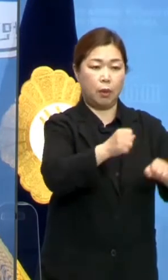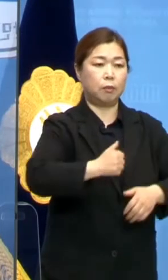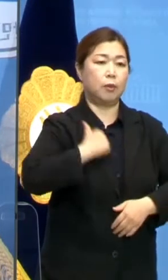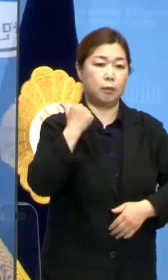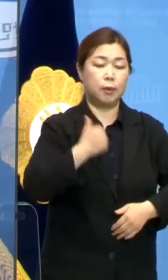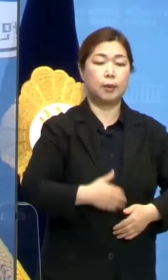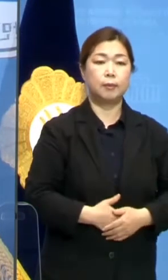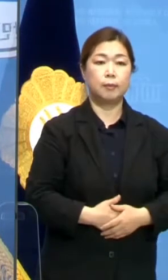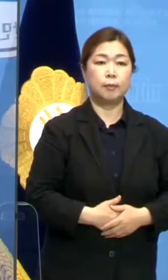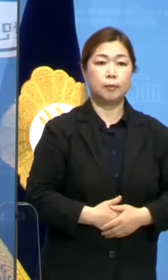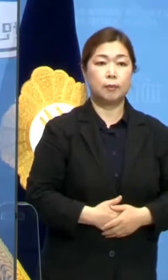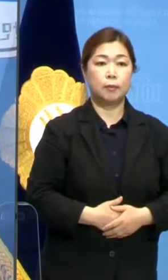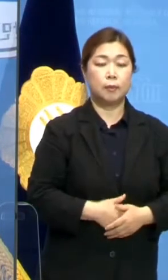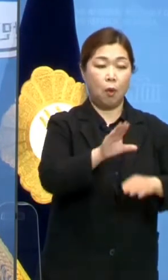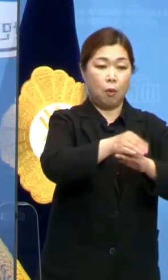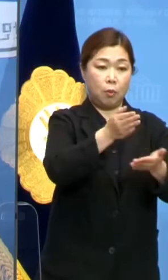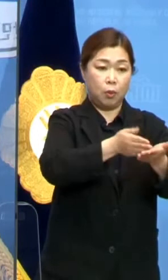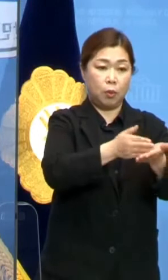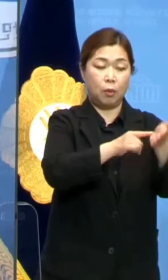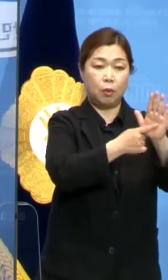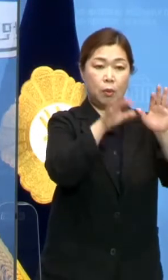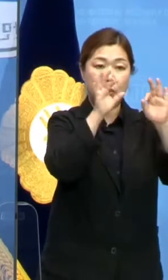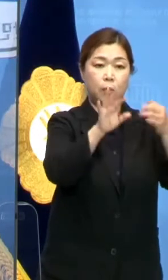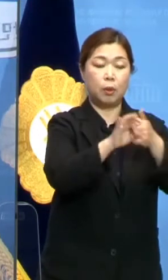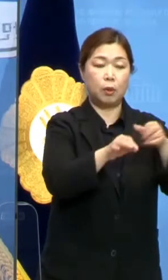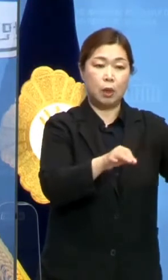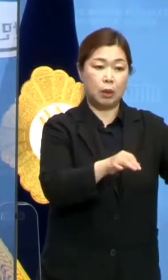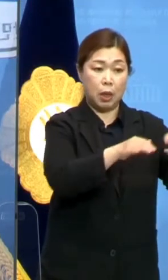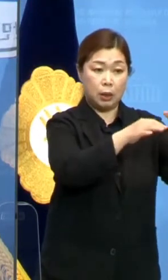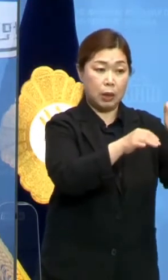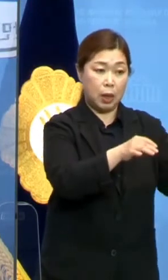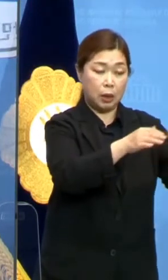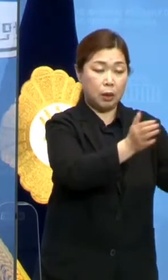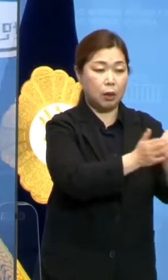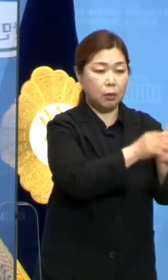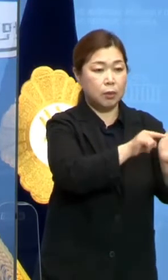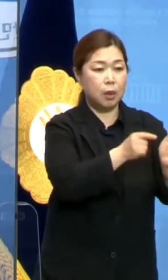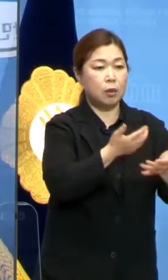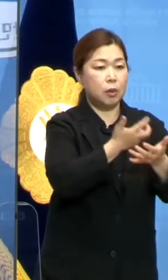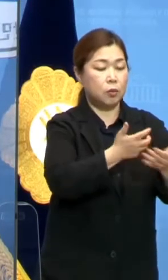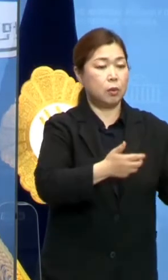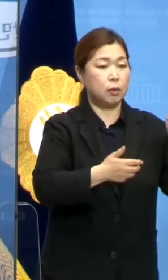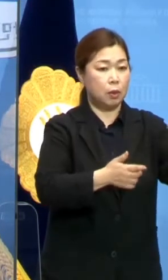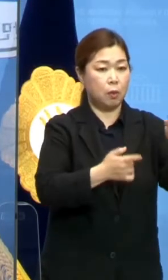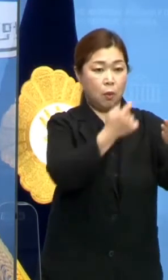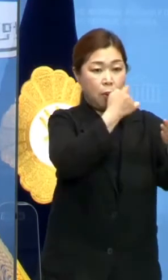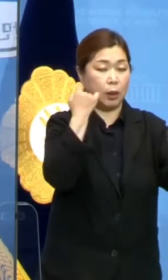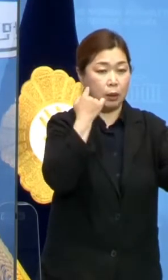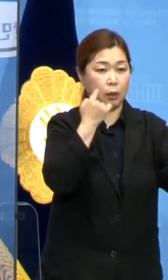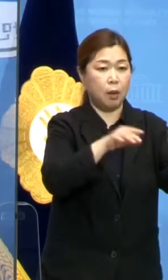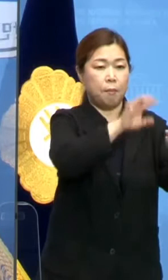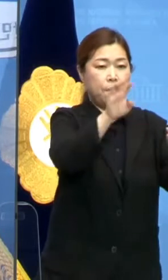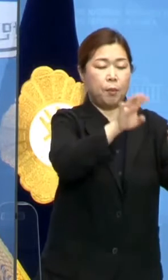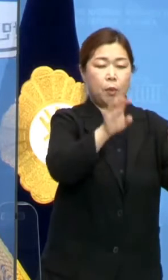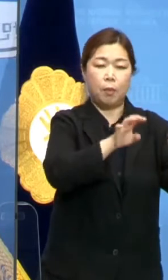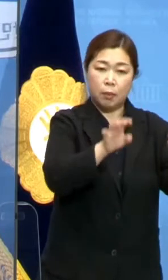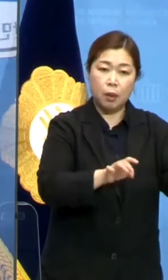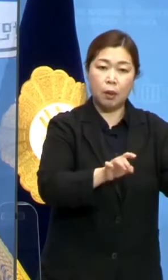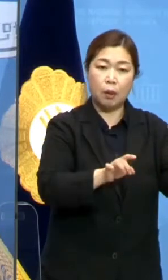분노합니다. 언론 보도에 따르면 야당 추천위원들이 제출된 자료의 확인 작업을 반복적으로